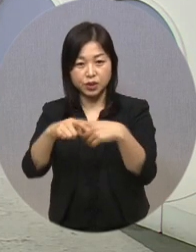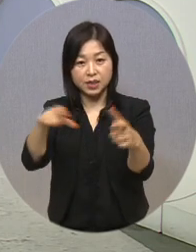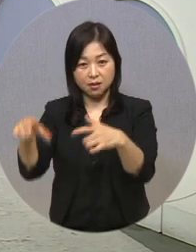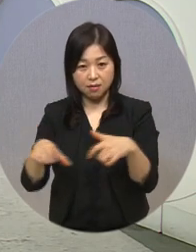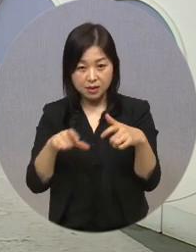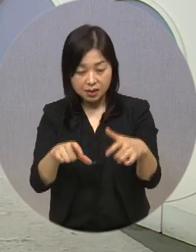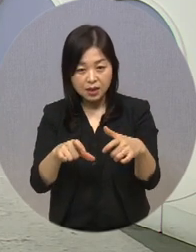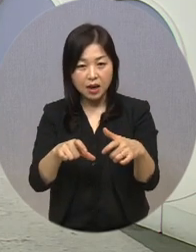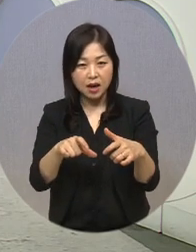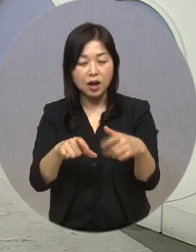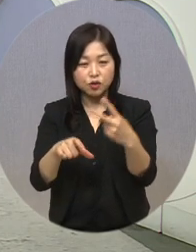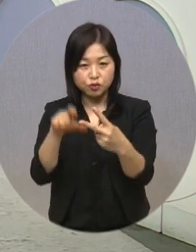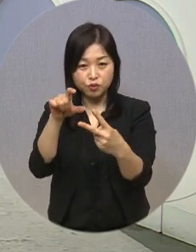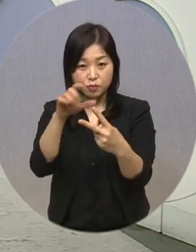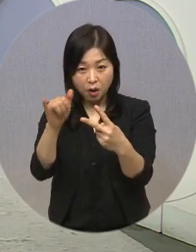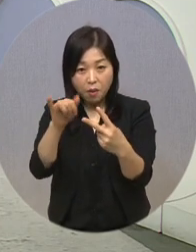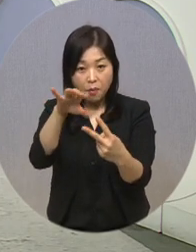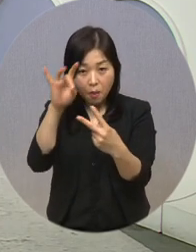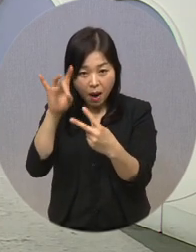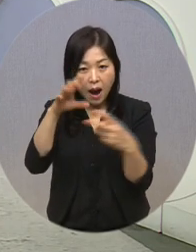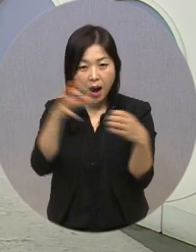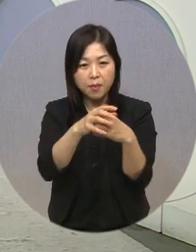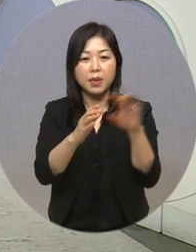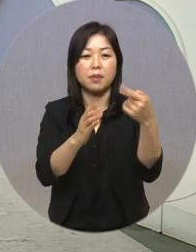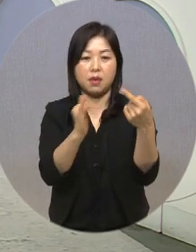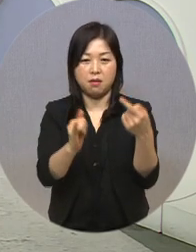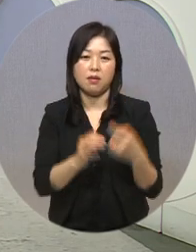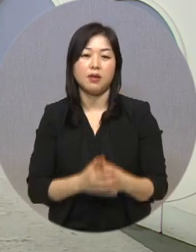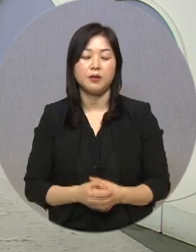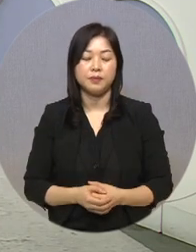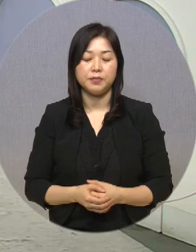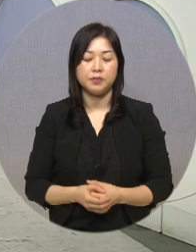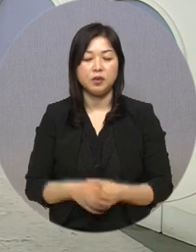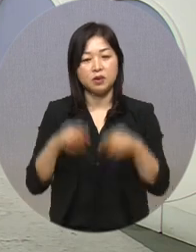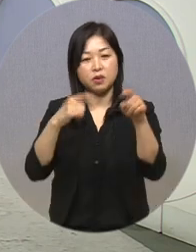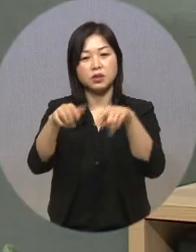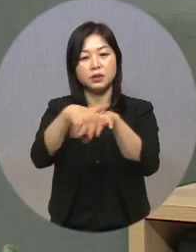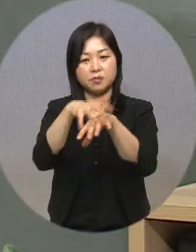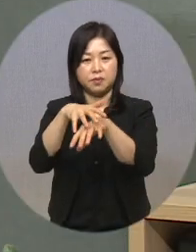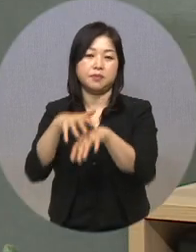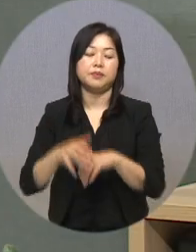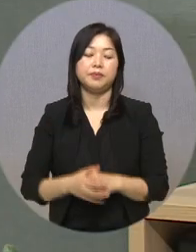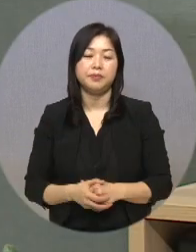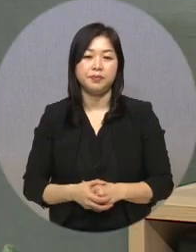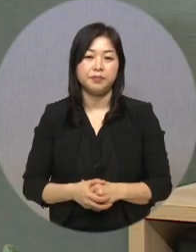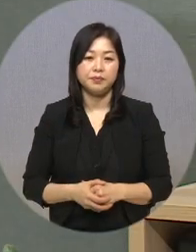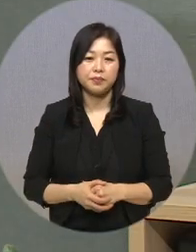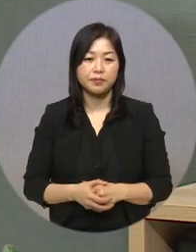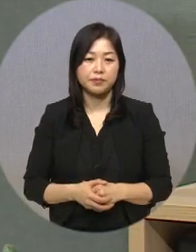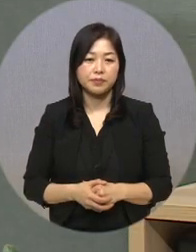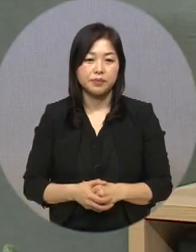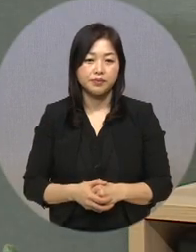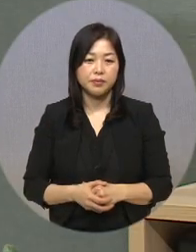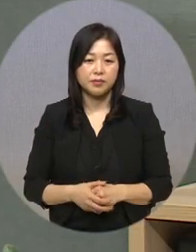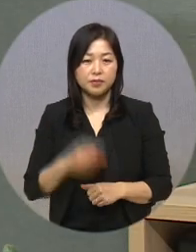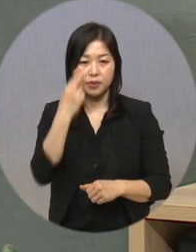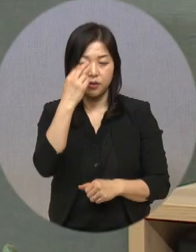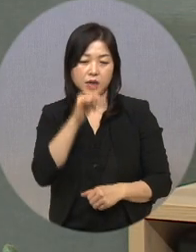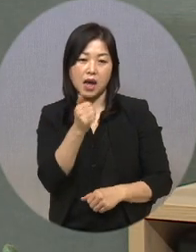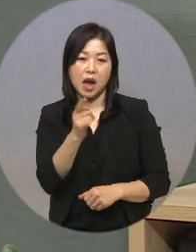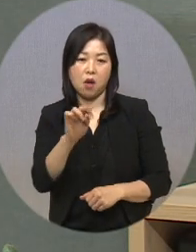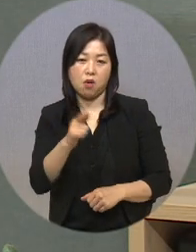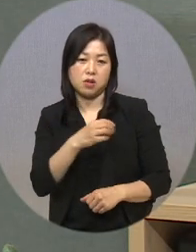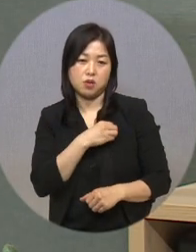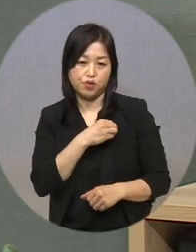이렇게 되어 있는 어떤 정치 구조인데 거기에서 이제 미국 하원 의원으로